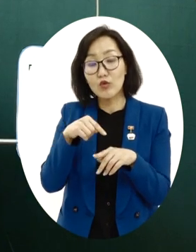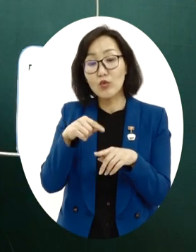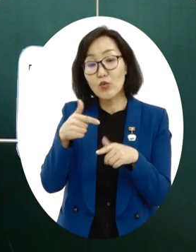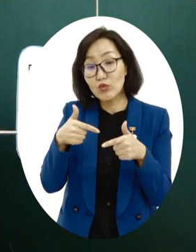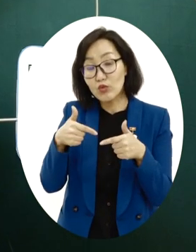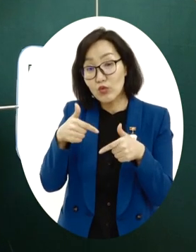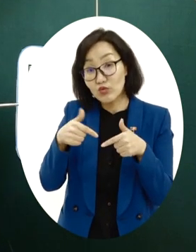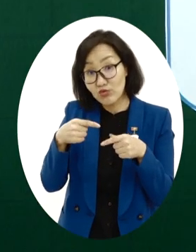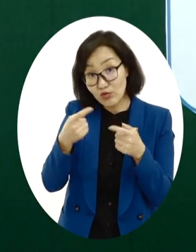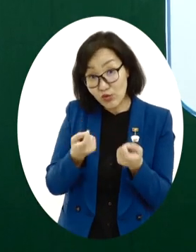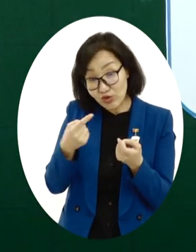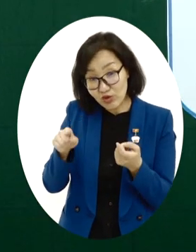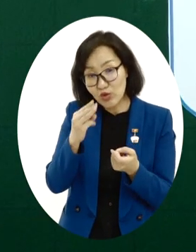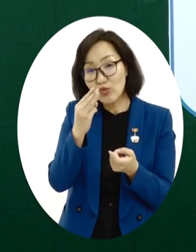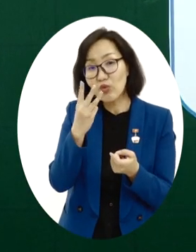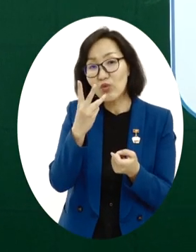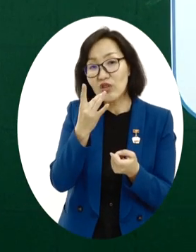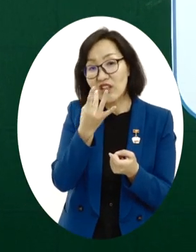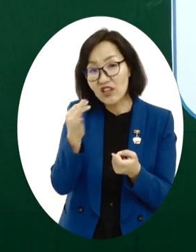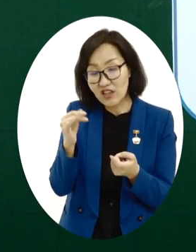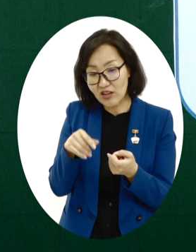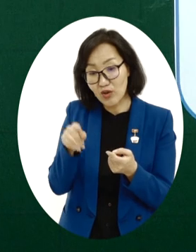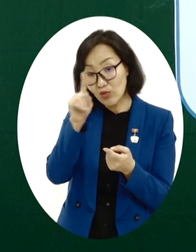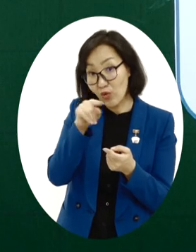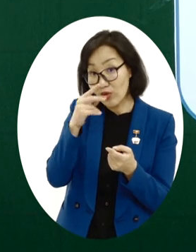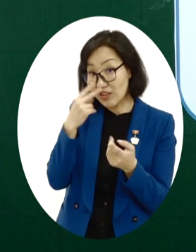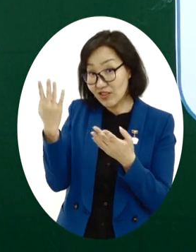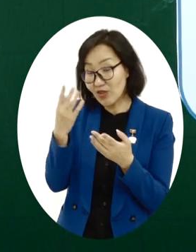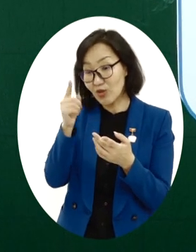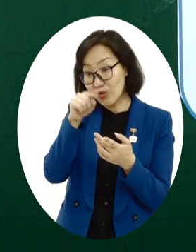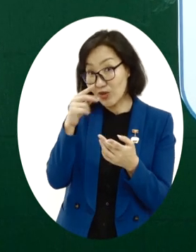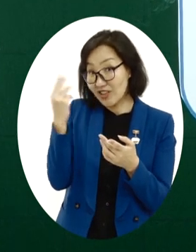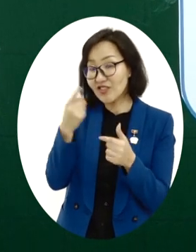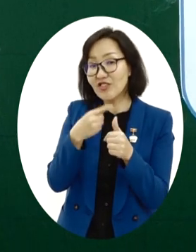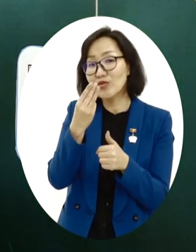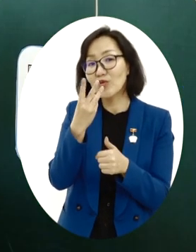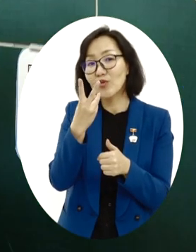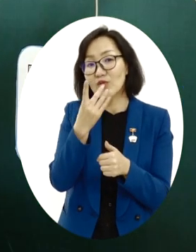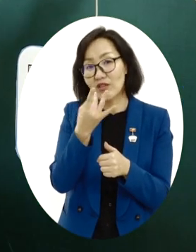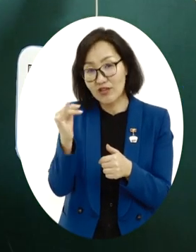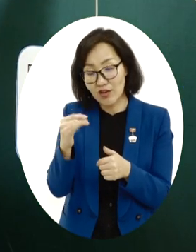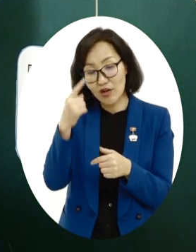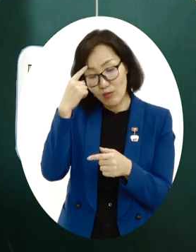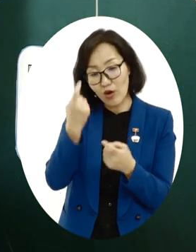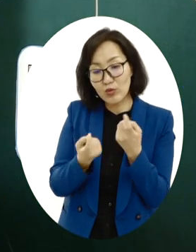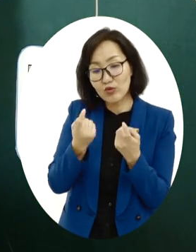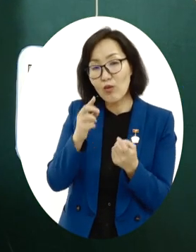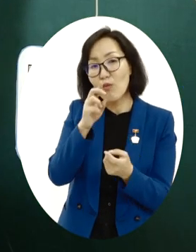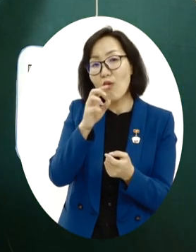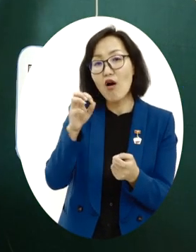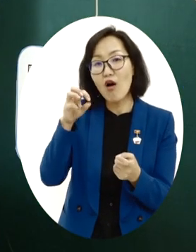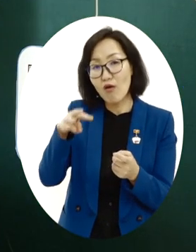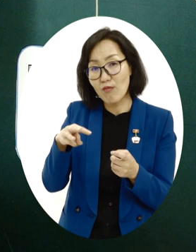төрий. Төрий гэдэг нь энэ Монгол гутлын энэ хэсгийг дугуйсан хэсгийг төрий гэж хүмүүс тайлбардаг. Энэ бол Монгол гутлын